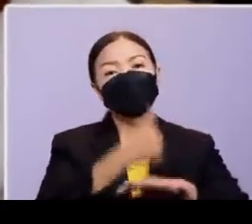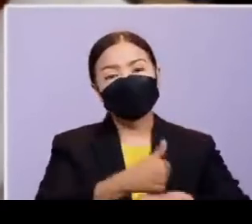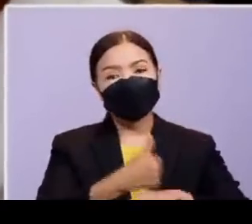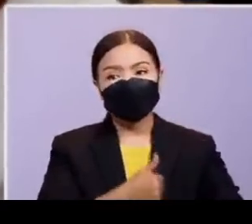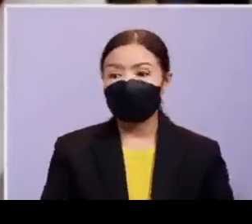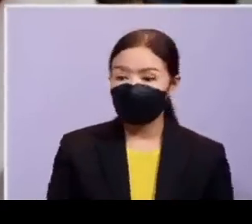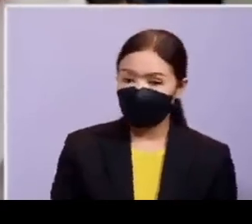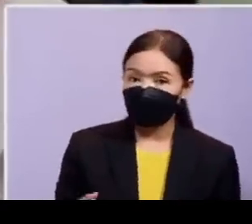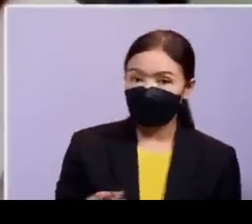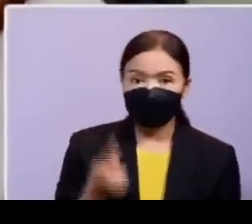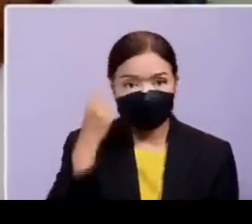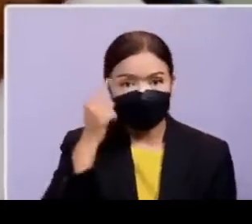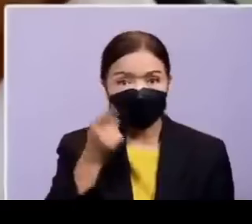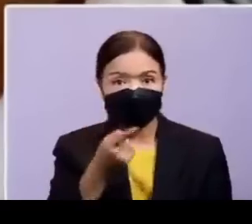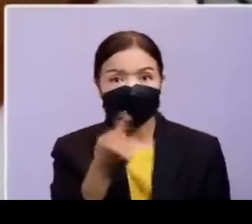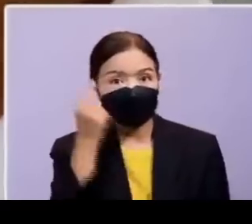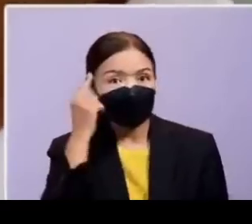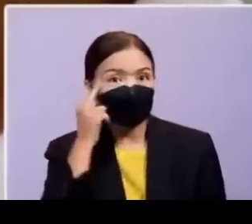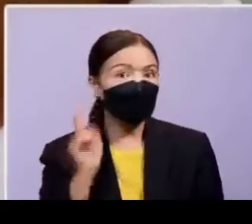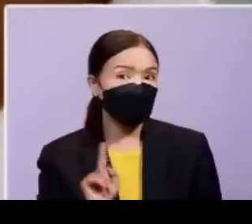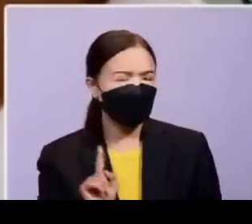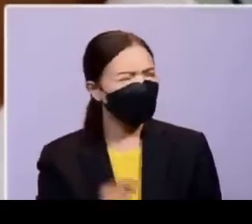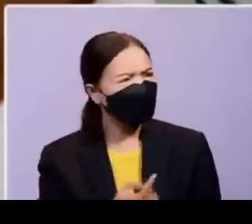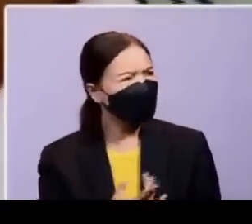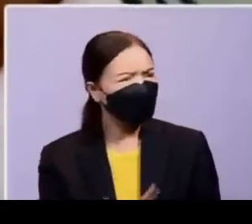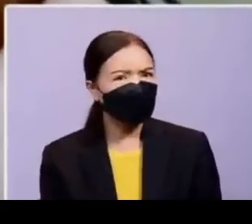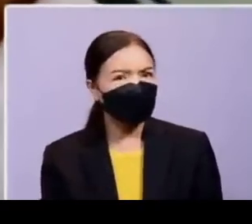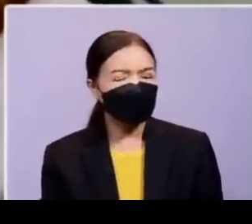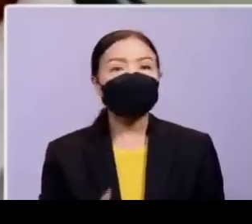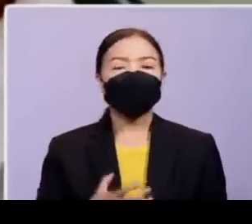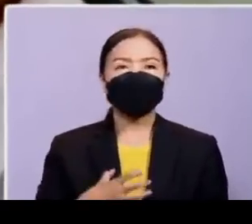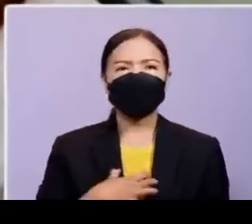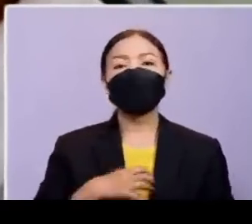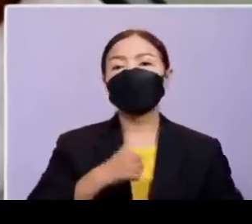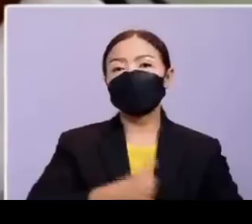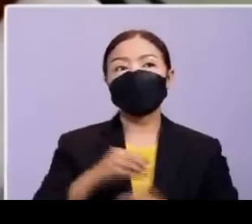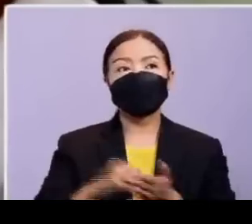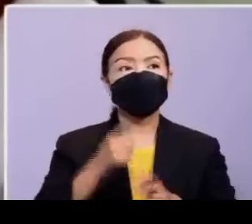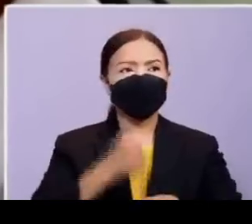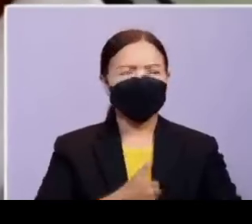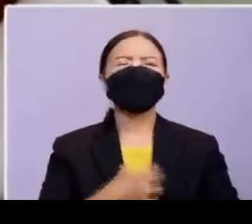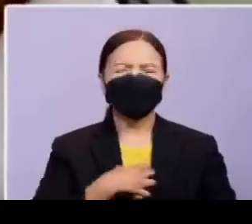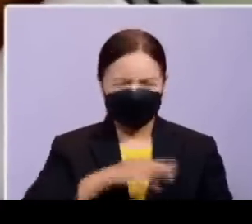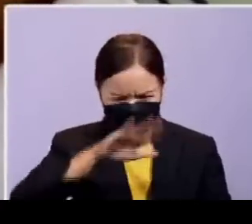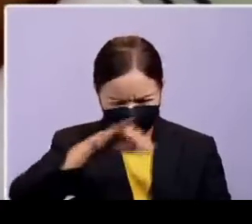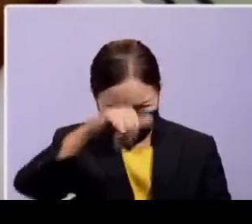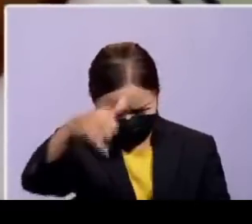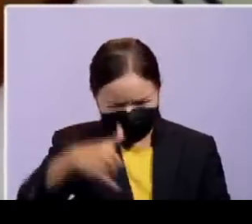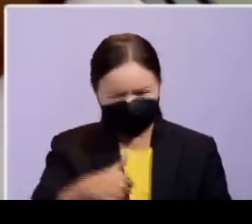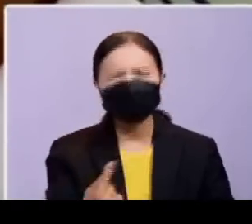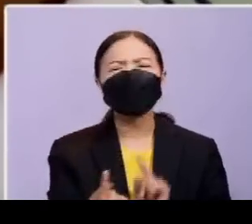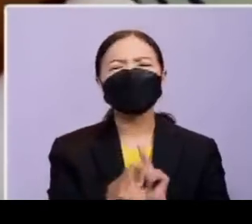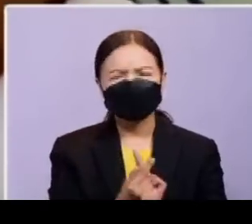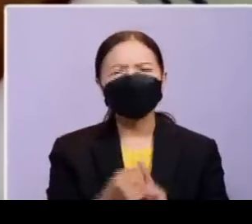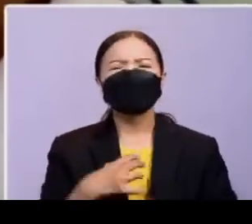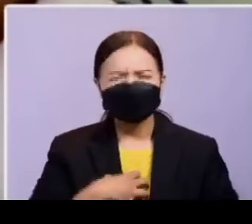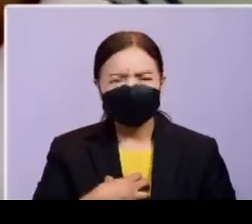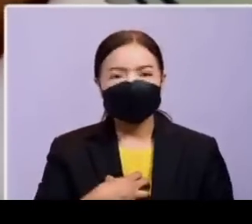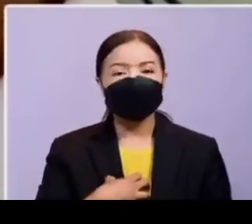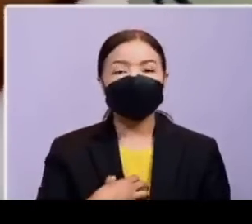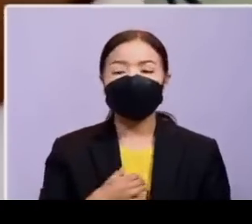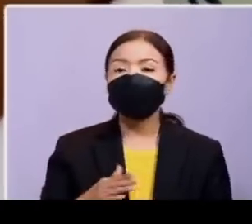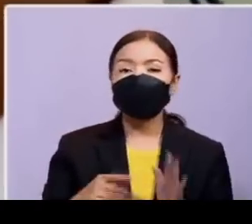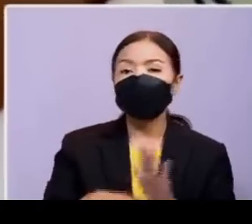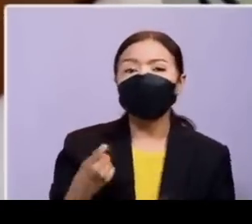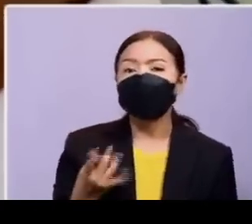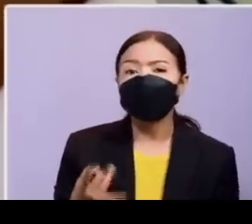ไรคุณหนึ่งคุณผู้ชมลองเดาดูสิ เรื่องอะไรเอ่ย อยากจะให้ผู้ว่าชาติชาติลงพื้นที่ อยากเจออ ยากเจอเพราะอะไร